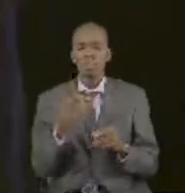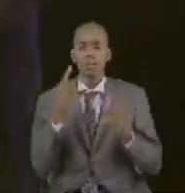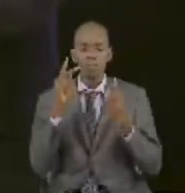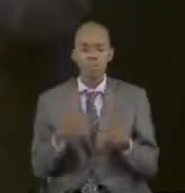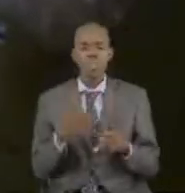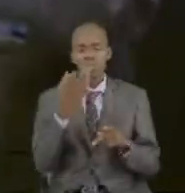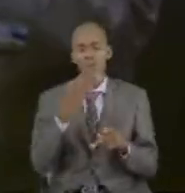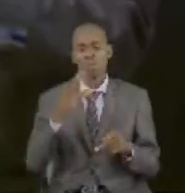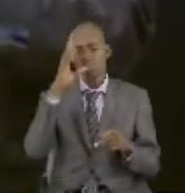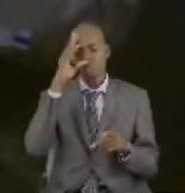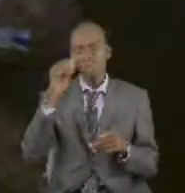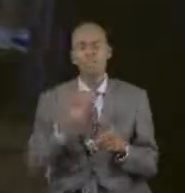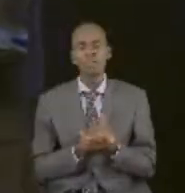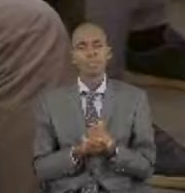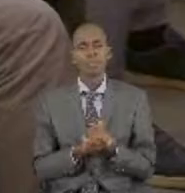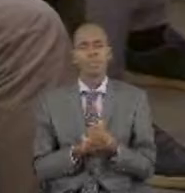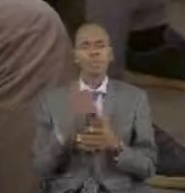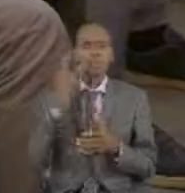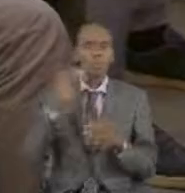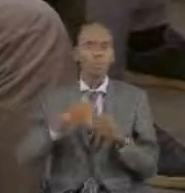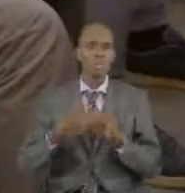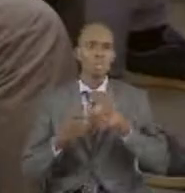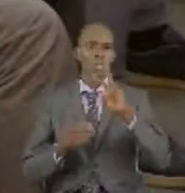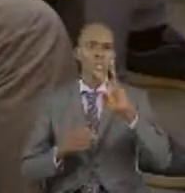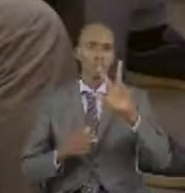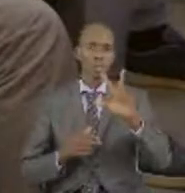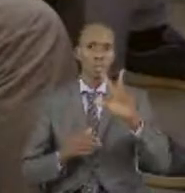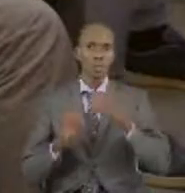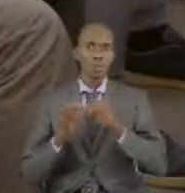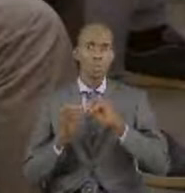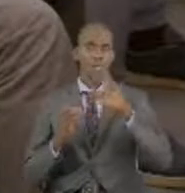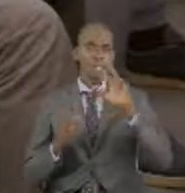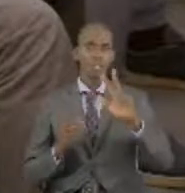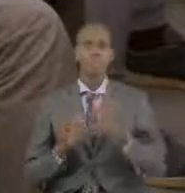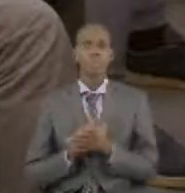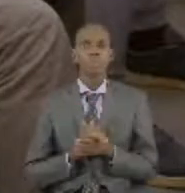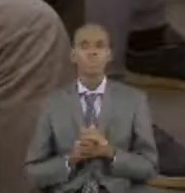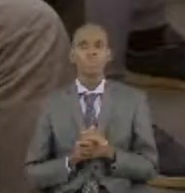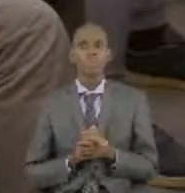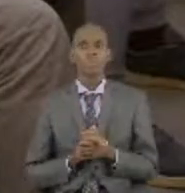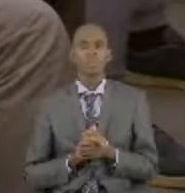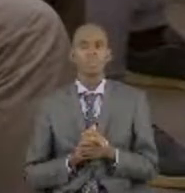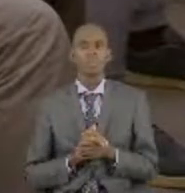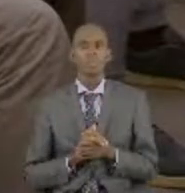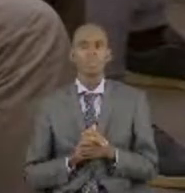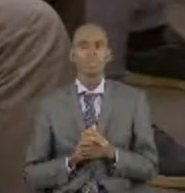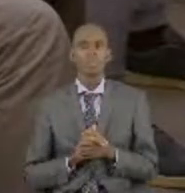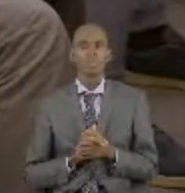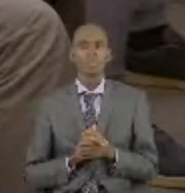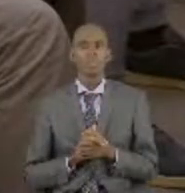l'apparence des hommes voyons le deuxième élément ici de troisième élément 3e rima nous